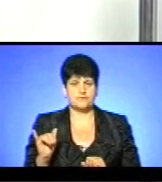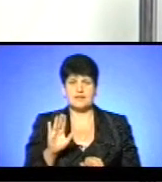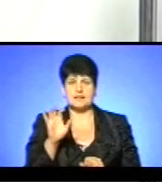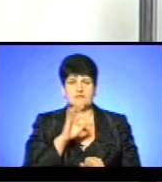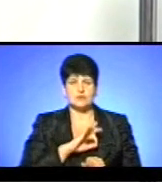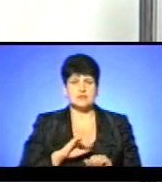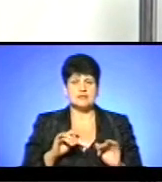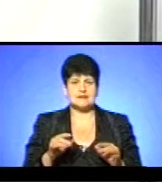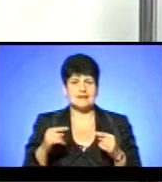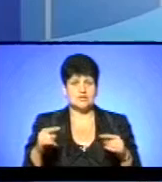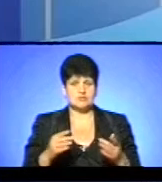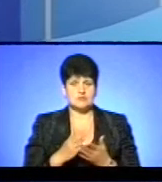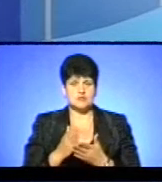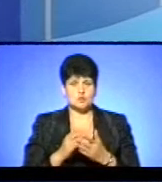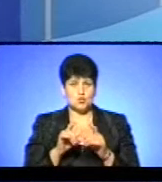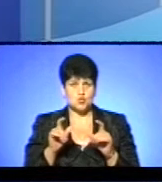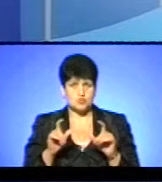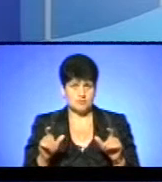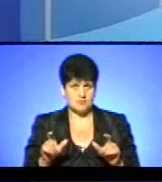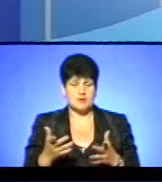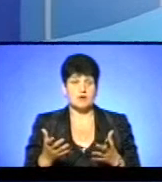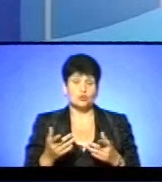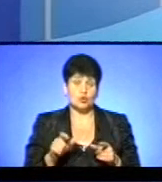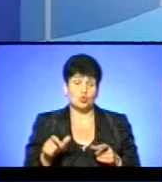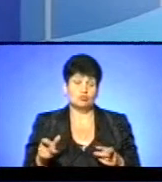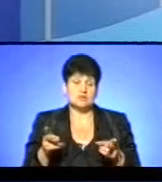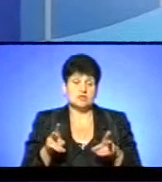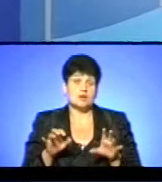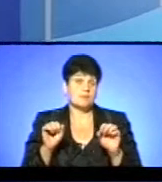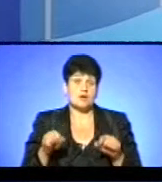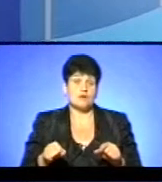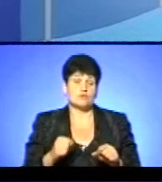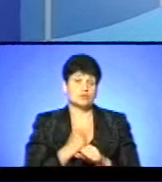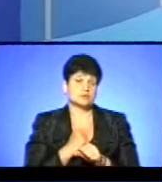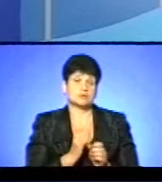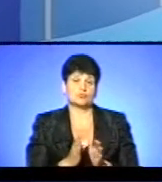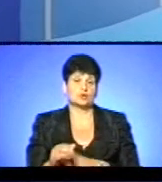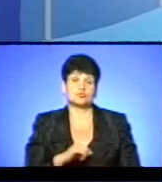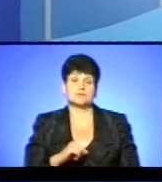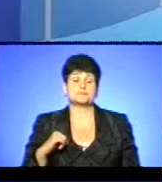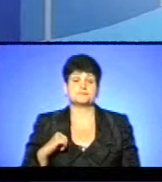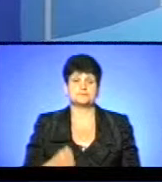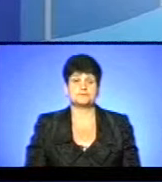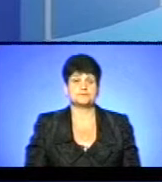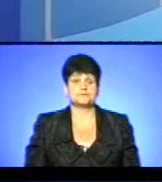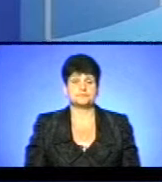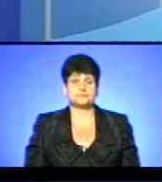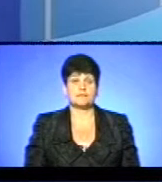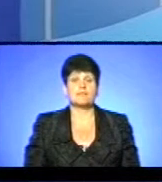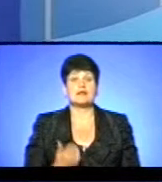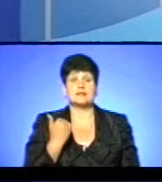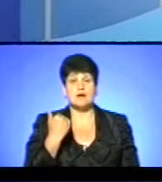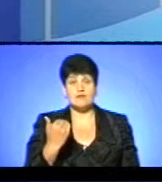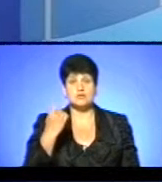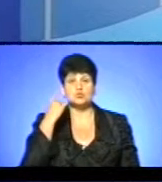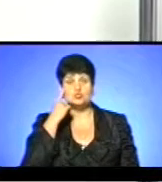іншими службами щодо даної водойми, ну тоді люди залишають за собою право наведення, як вважають за потрібне. І все ж таки, на вашу думку,